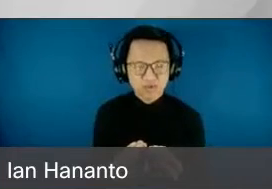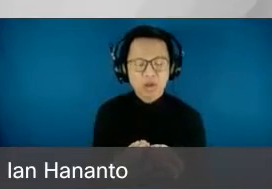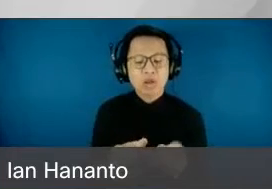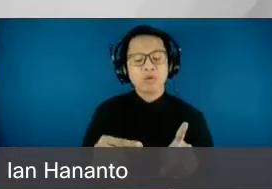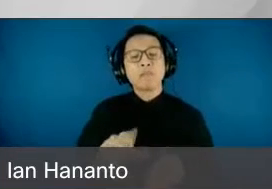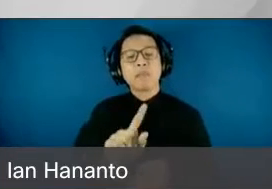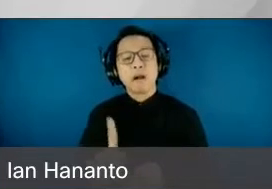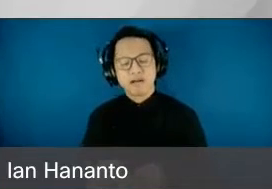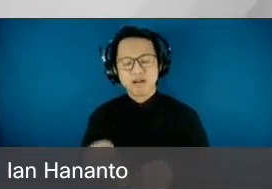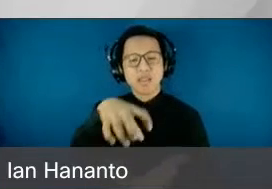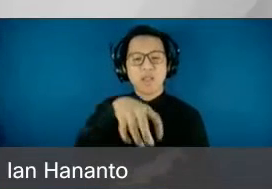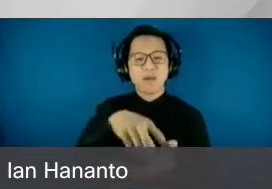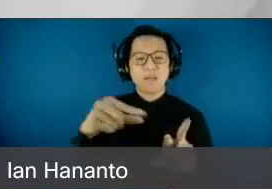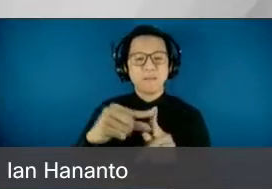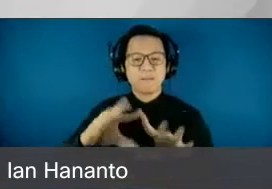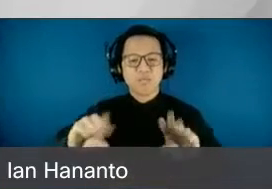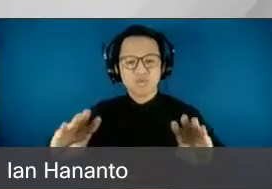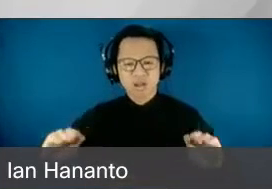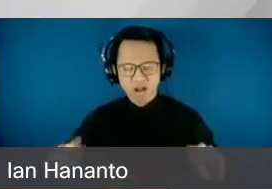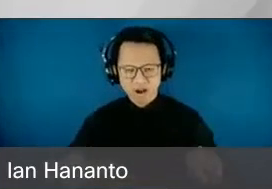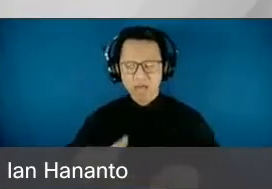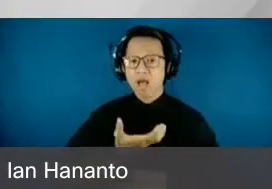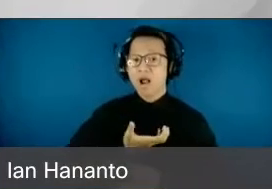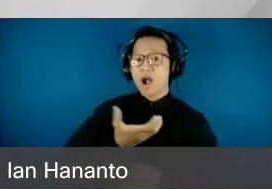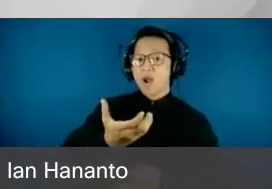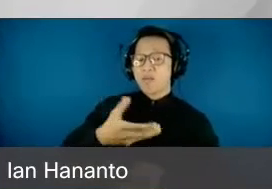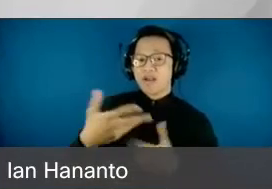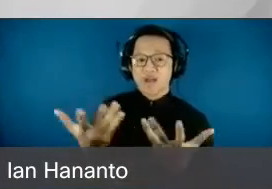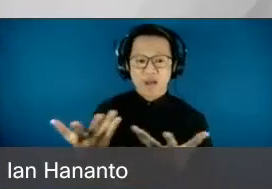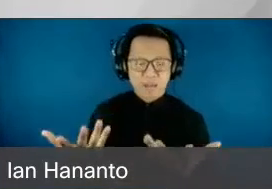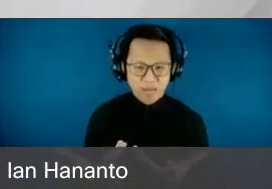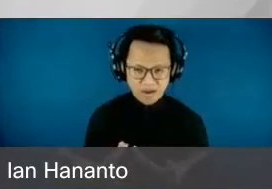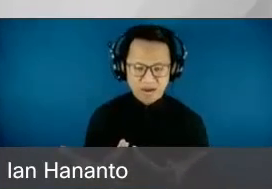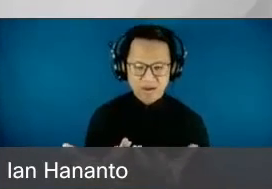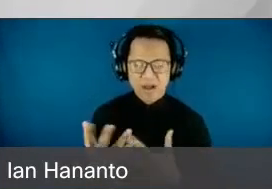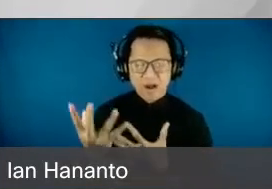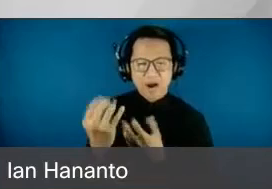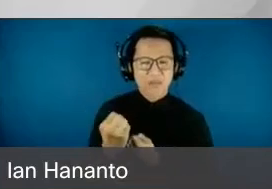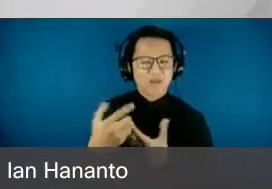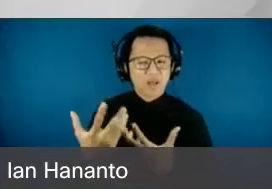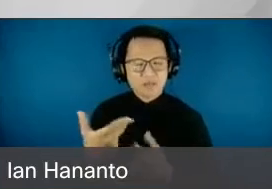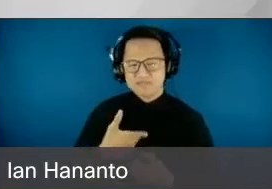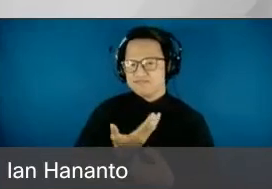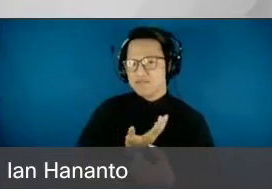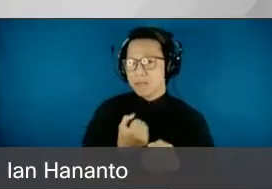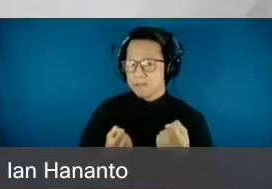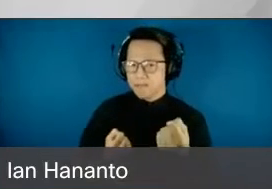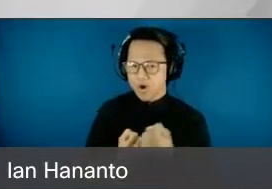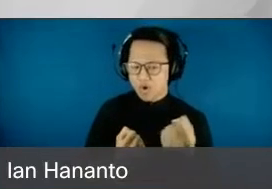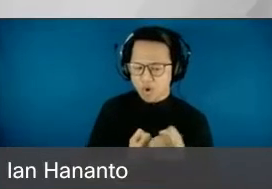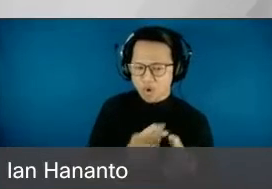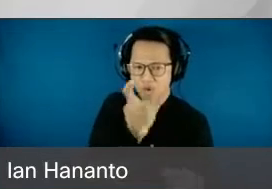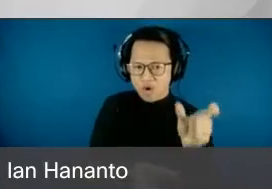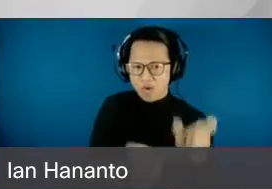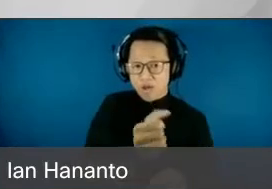factory kami dan harapannya at the end itu akan pada akhirnya itu akan mendorong teman-teman pekerja